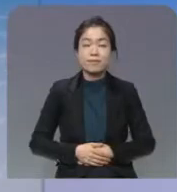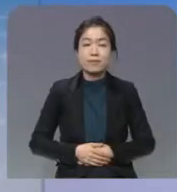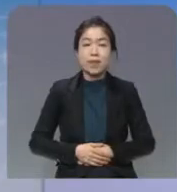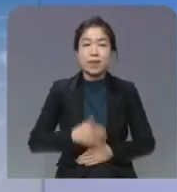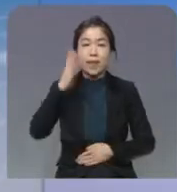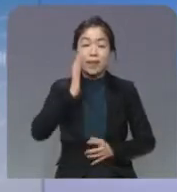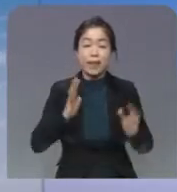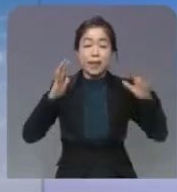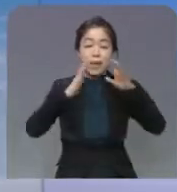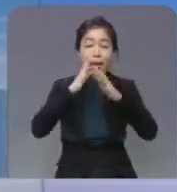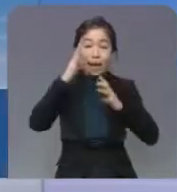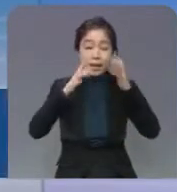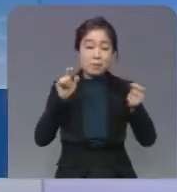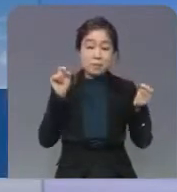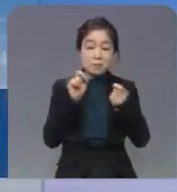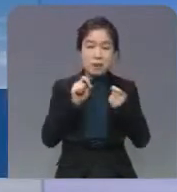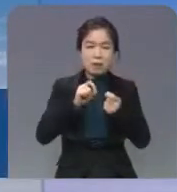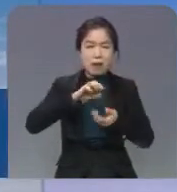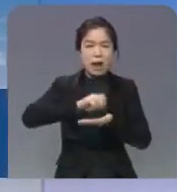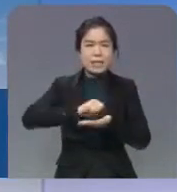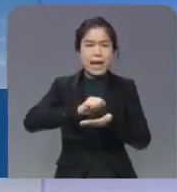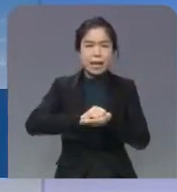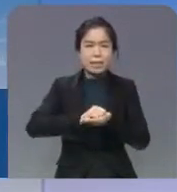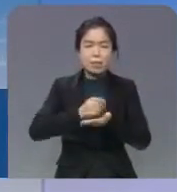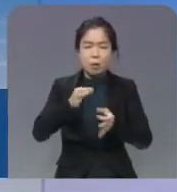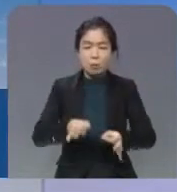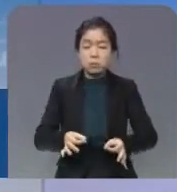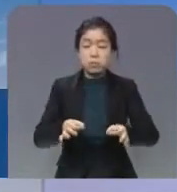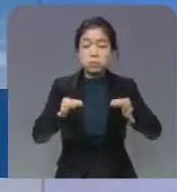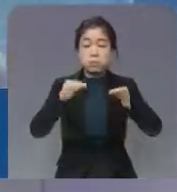김장철을 앞두고 양념채소 가격이 급등하고 있습니다.